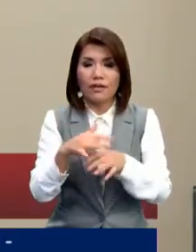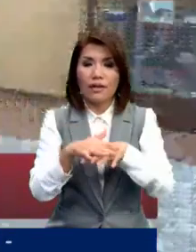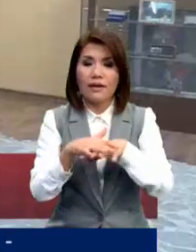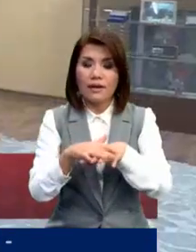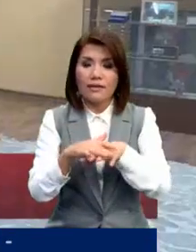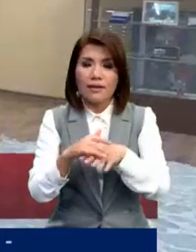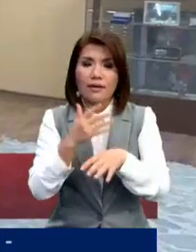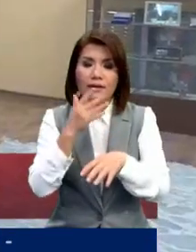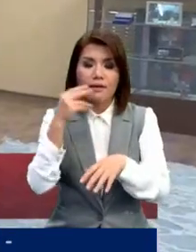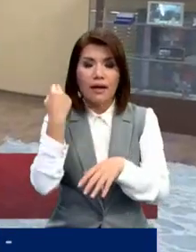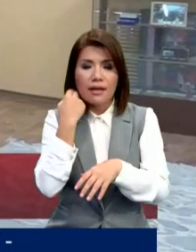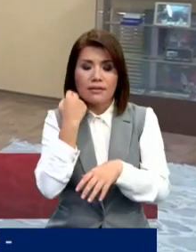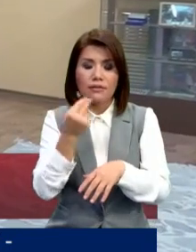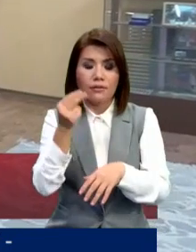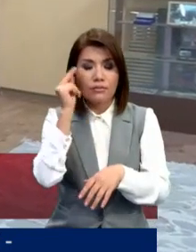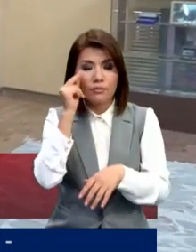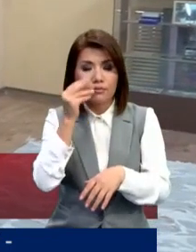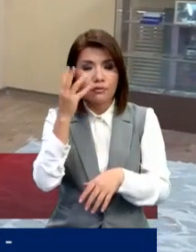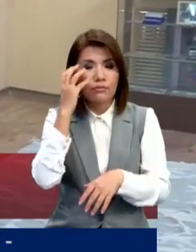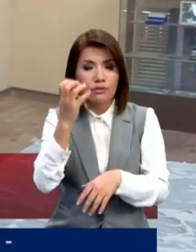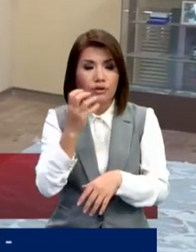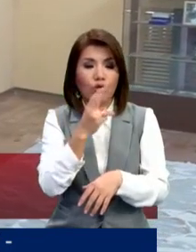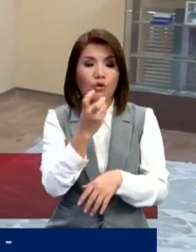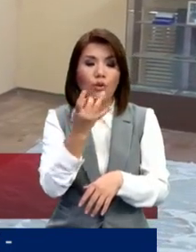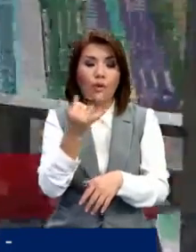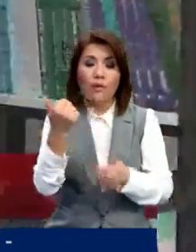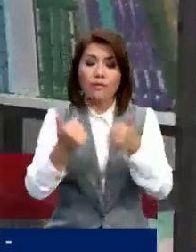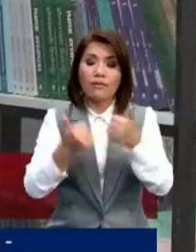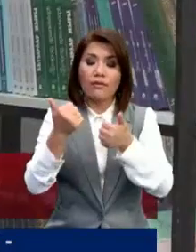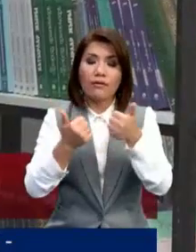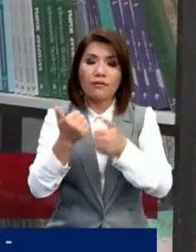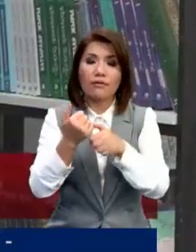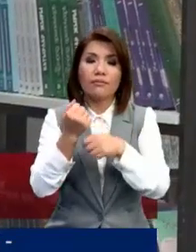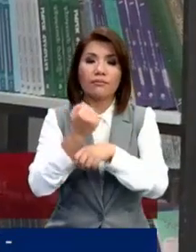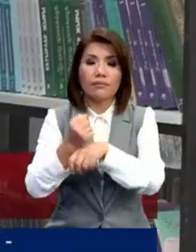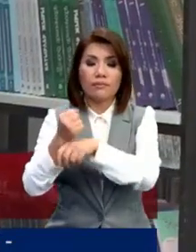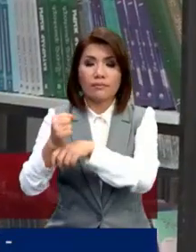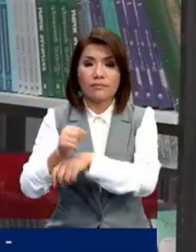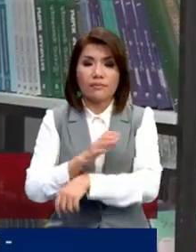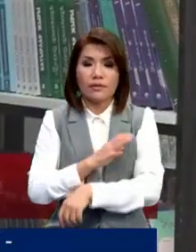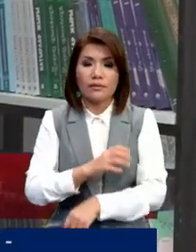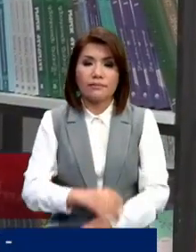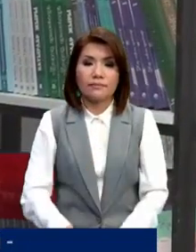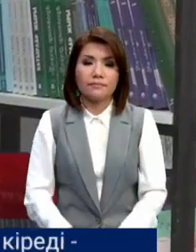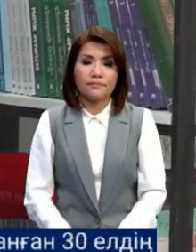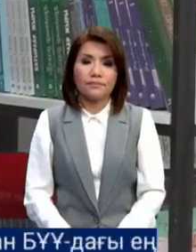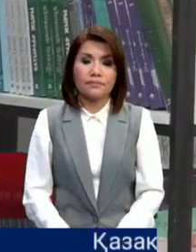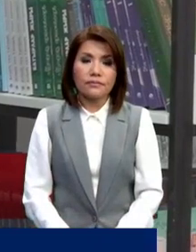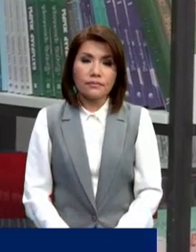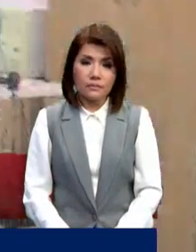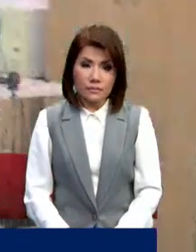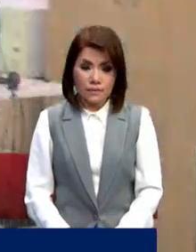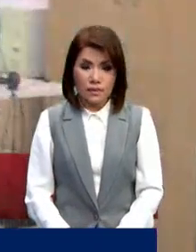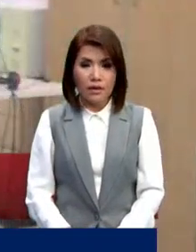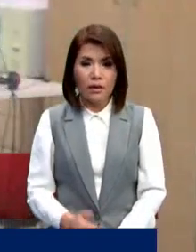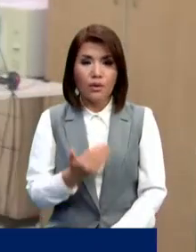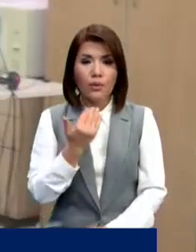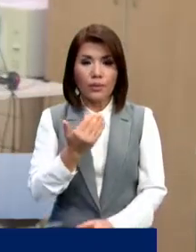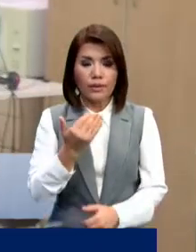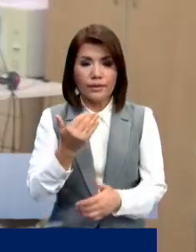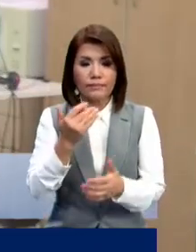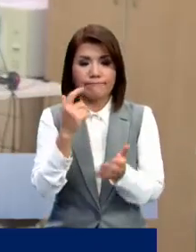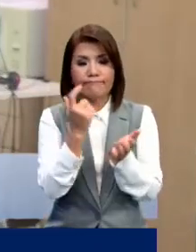тілін сүйіп оқиды. Егіздер таяуда ғана Дубайда өткен конкурста бақ сынап, жүлделі орынға ие болған. Олар өздерінің шығармашылық